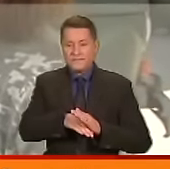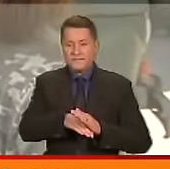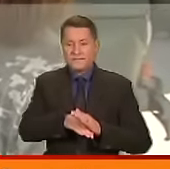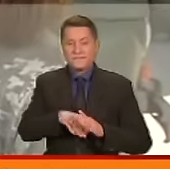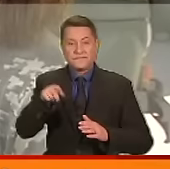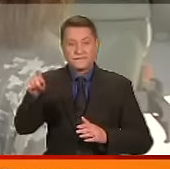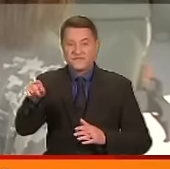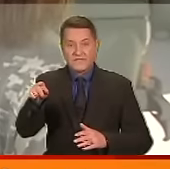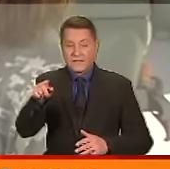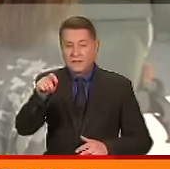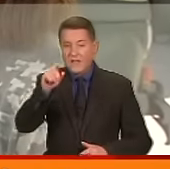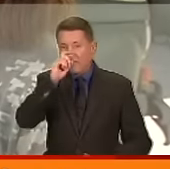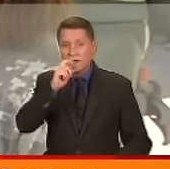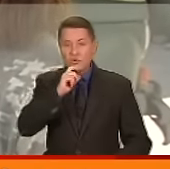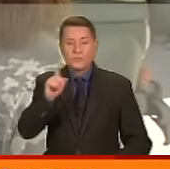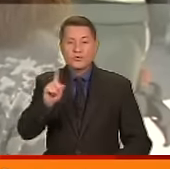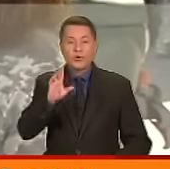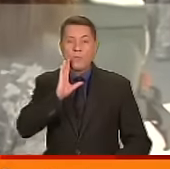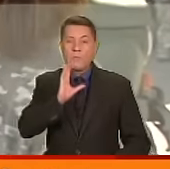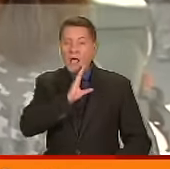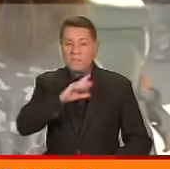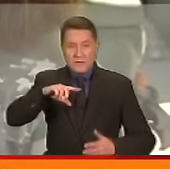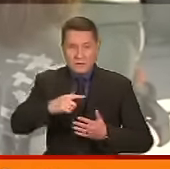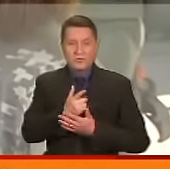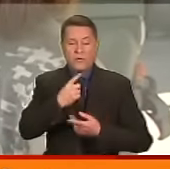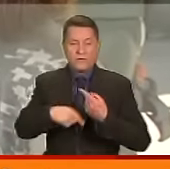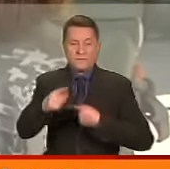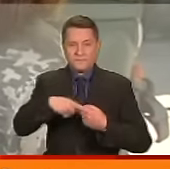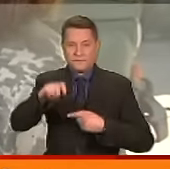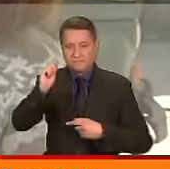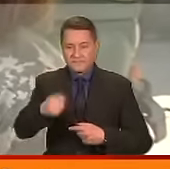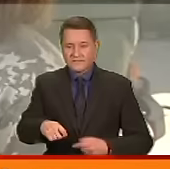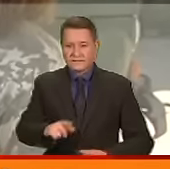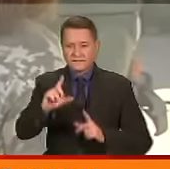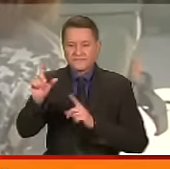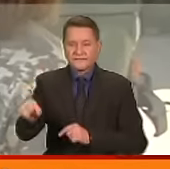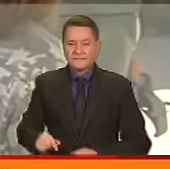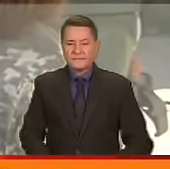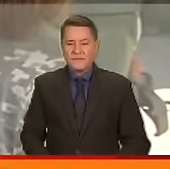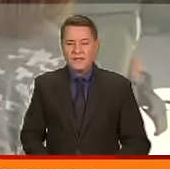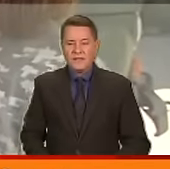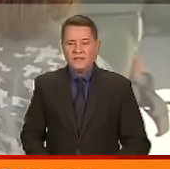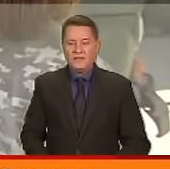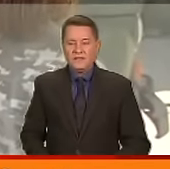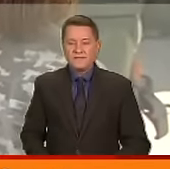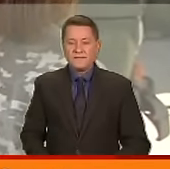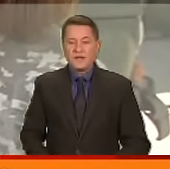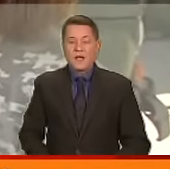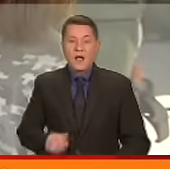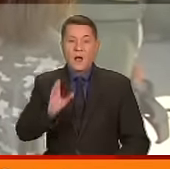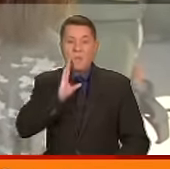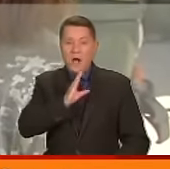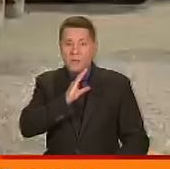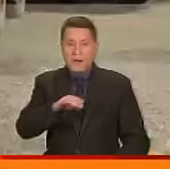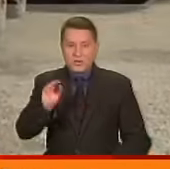не зрозумів, що мамі треба знов їхати. Щось так собі поняв, що це я повинна вже залишитися. А тут мама